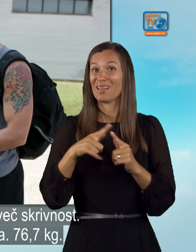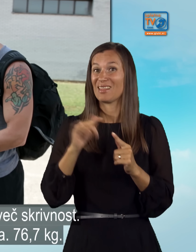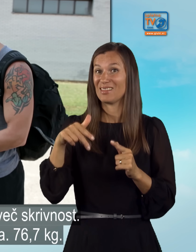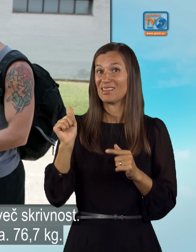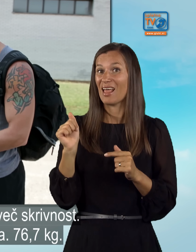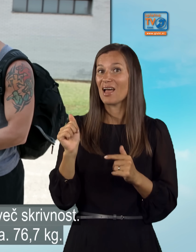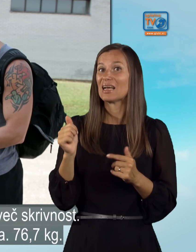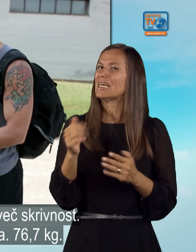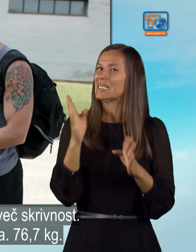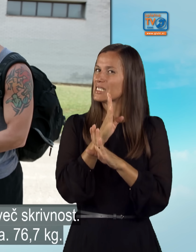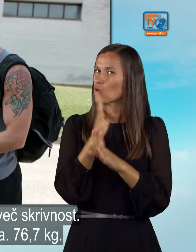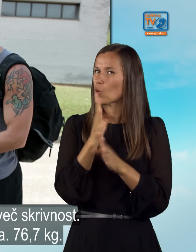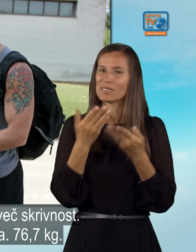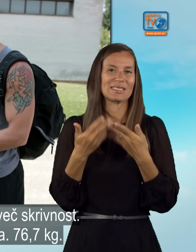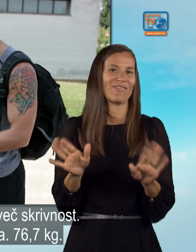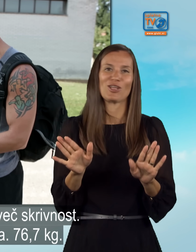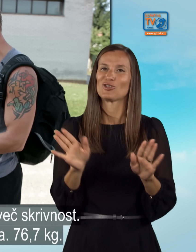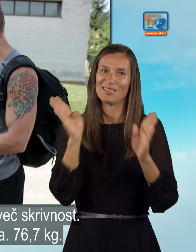Tina,